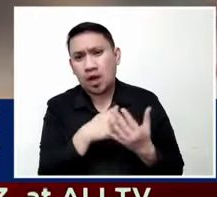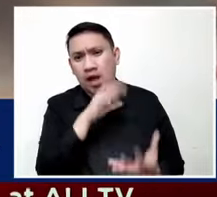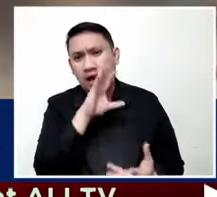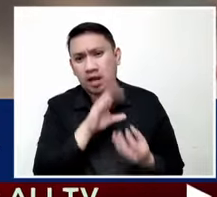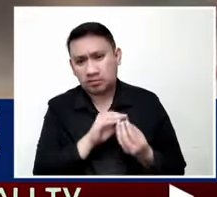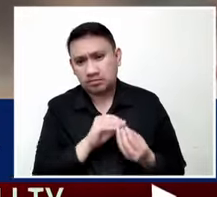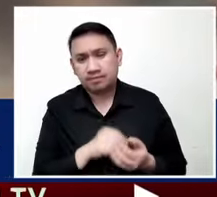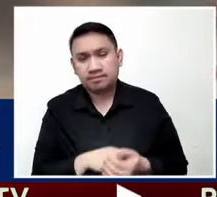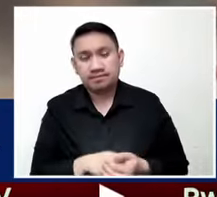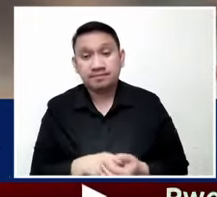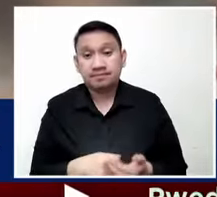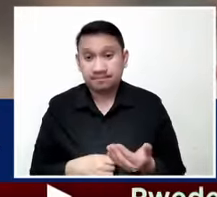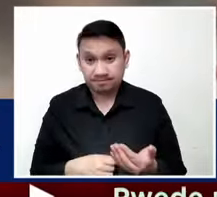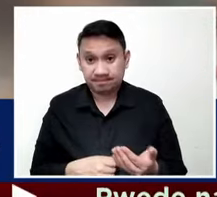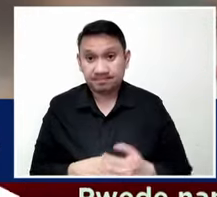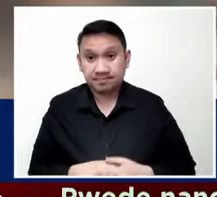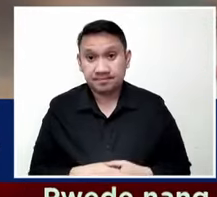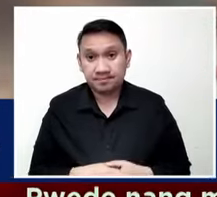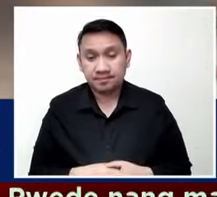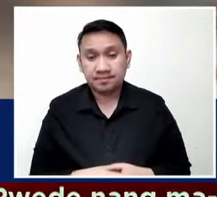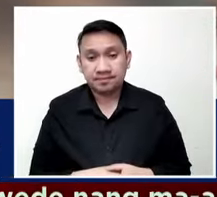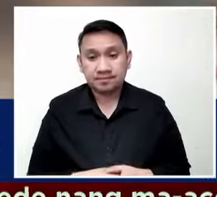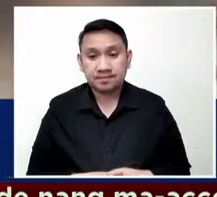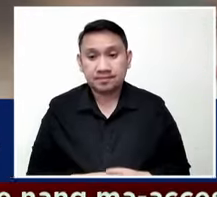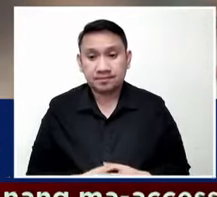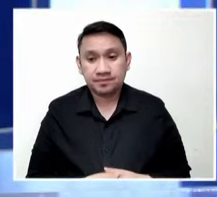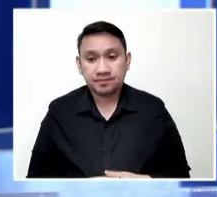Liza Aquino, ABS-CBN News.